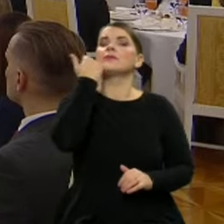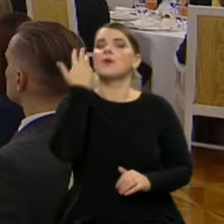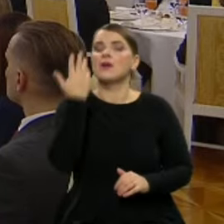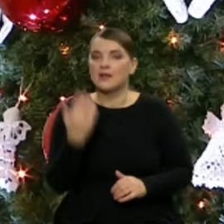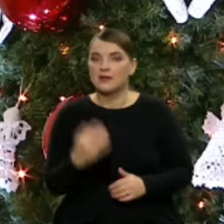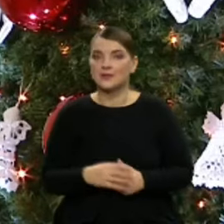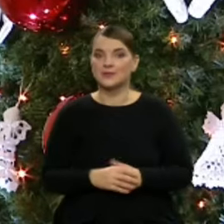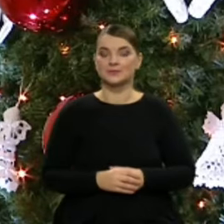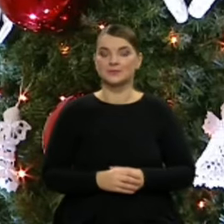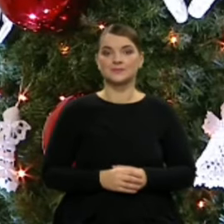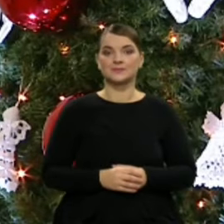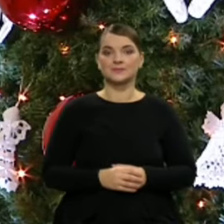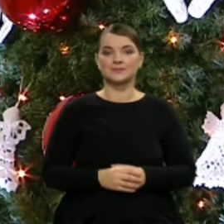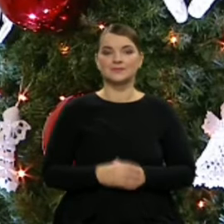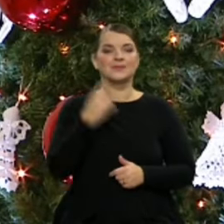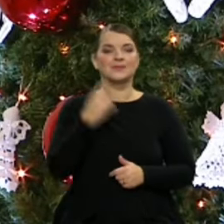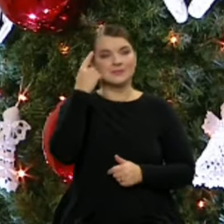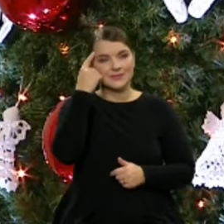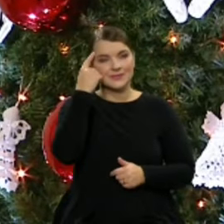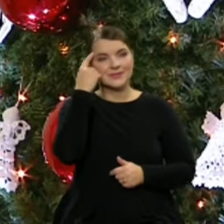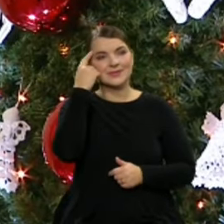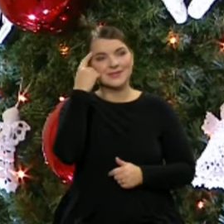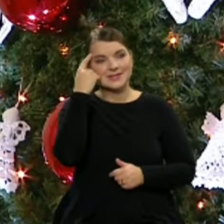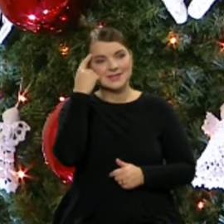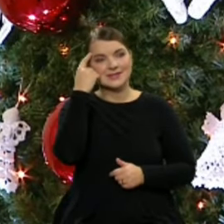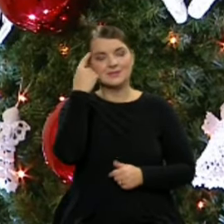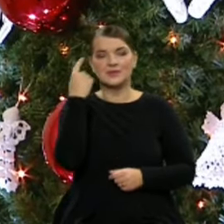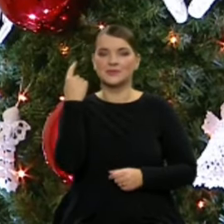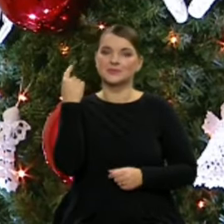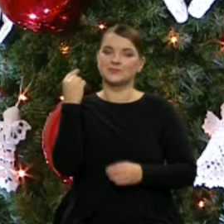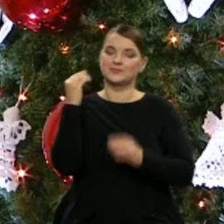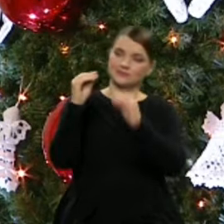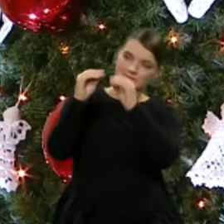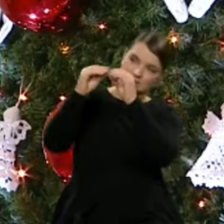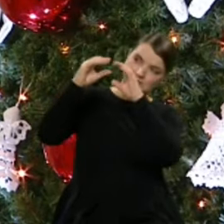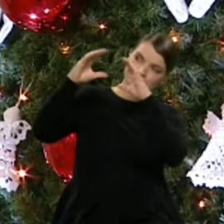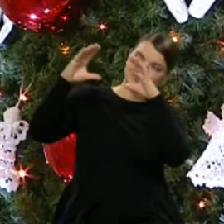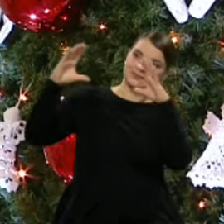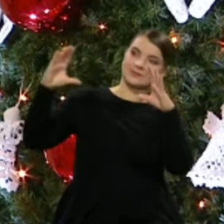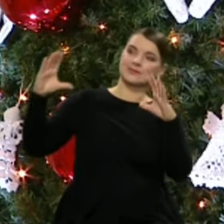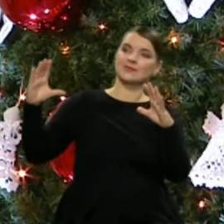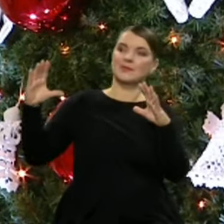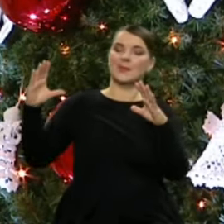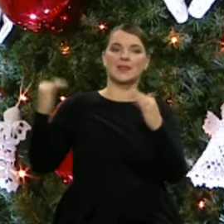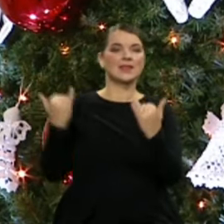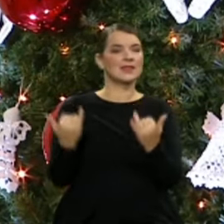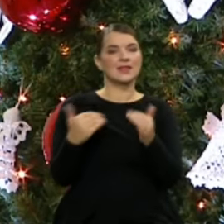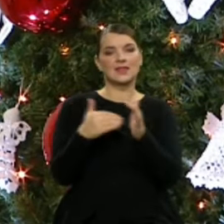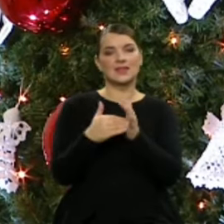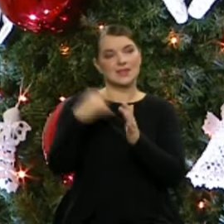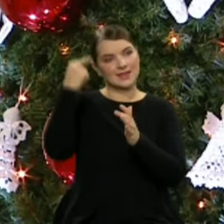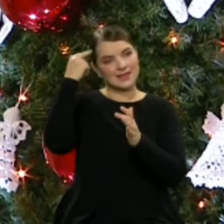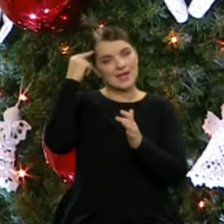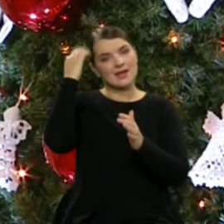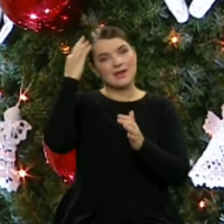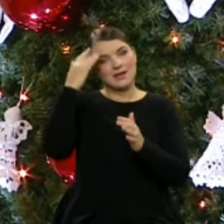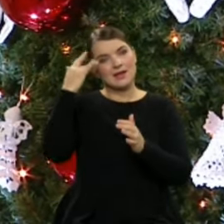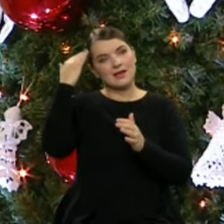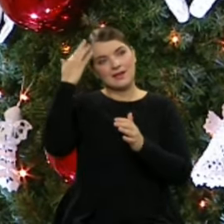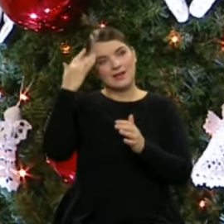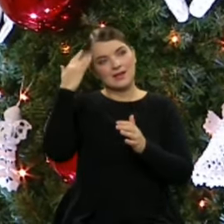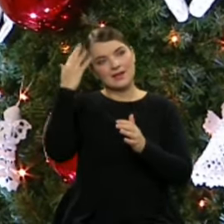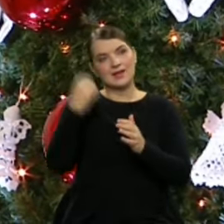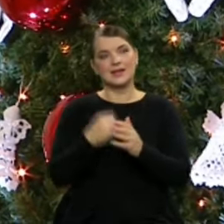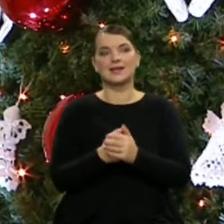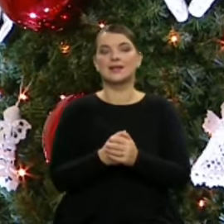aš prisimenu tokį labai stiprų vaizdinį, kuris man iki šiol yra gyvas galvoje, kuomet